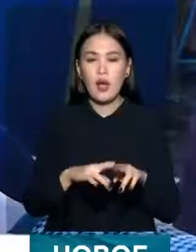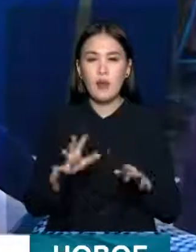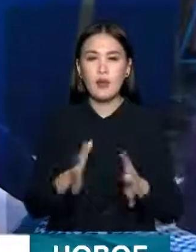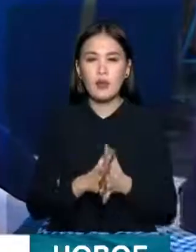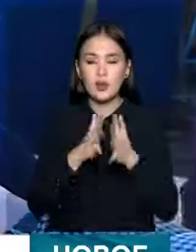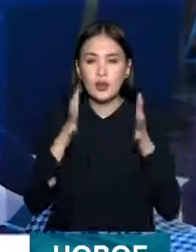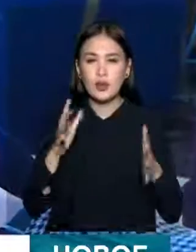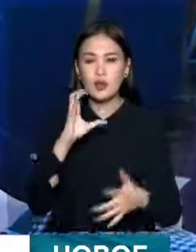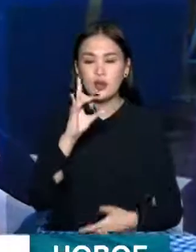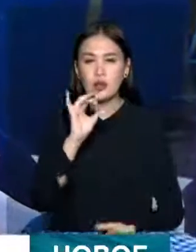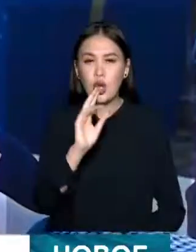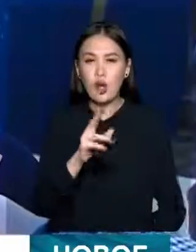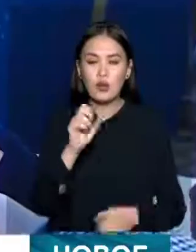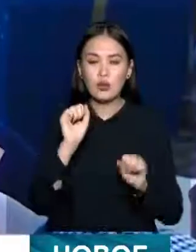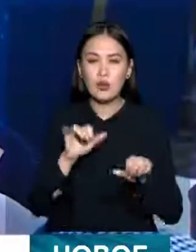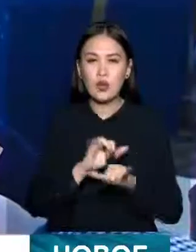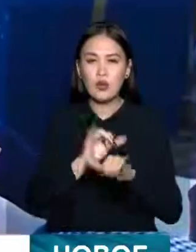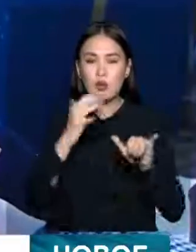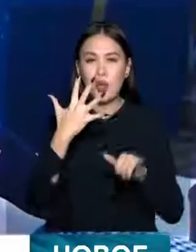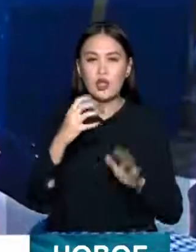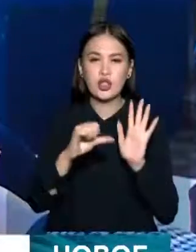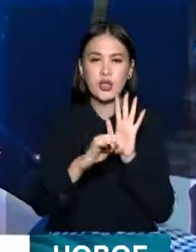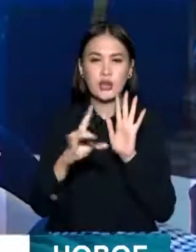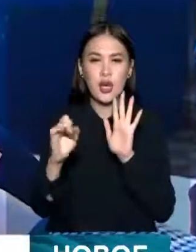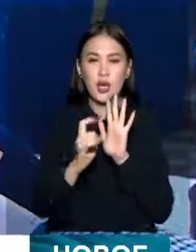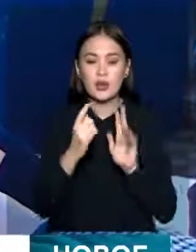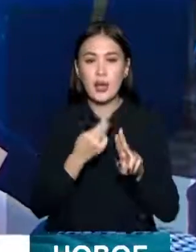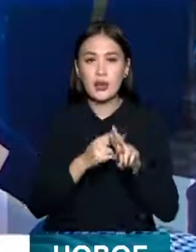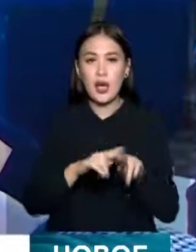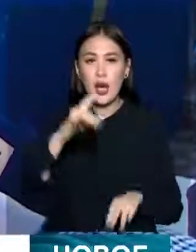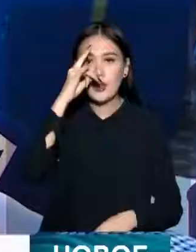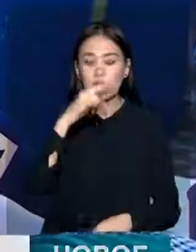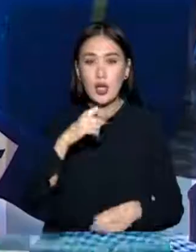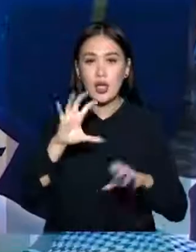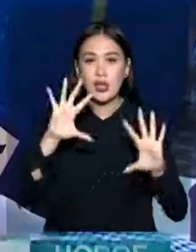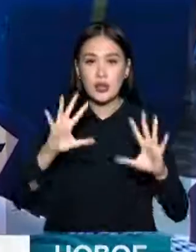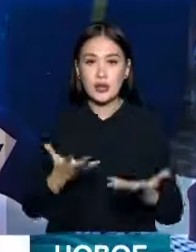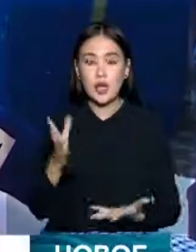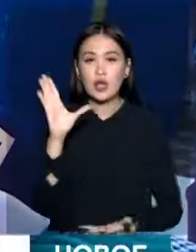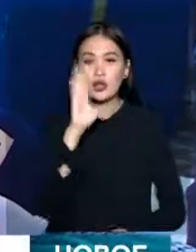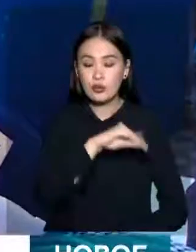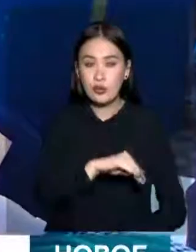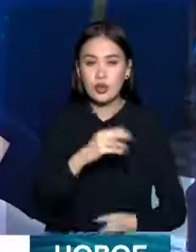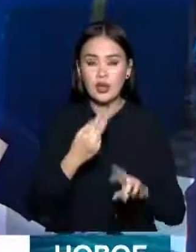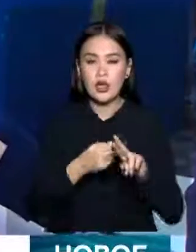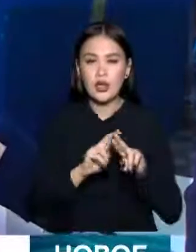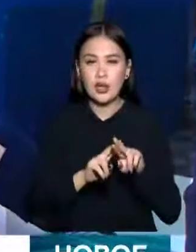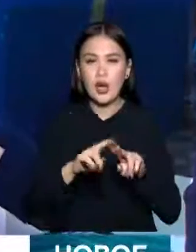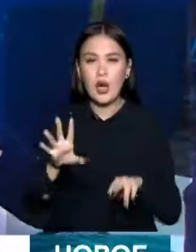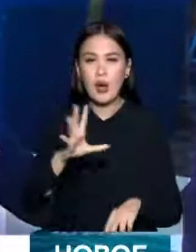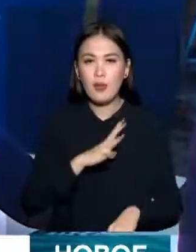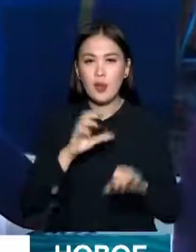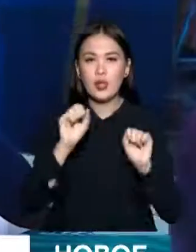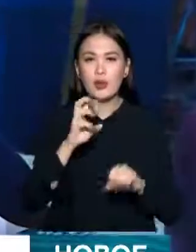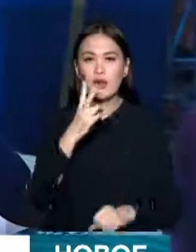длинных сроках можно увеличить в 5-6 раз. Если мы, Казахстан, сможет это сделать, это означает, что вот наш текущий ВВП